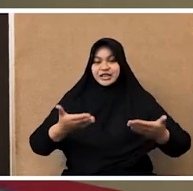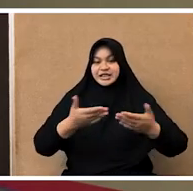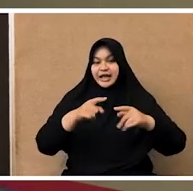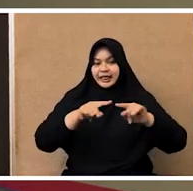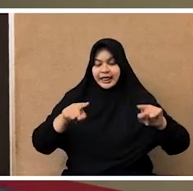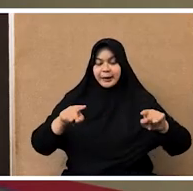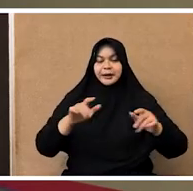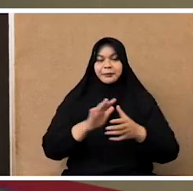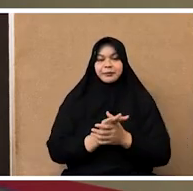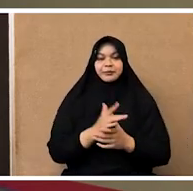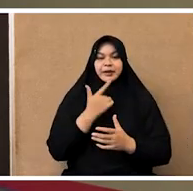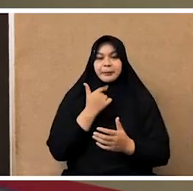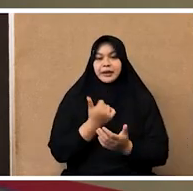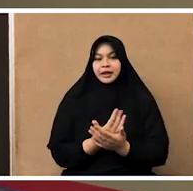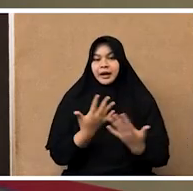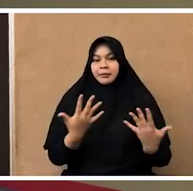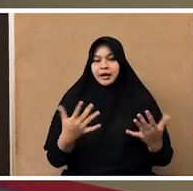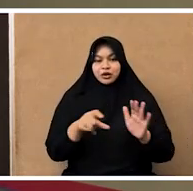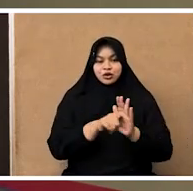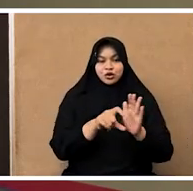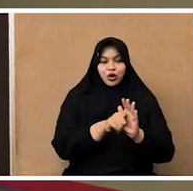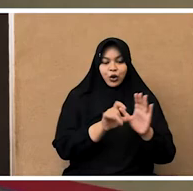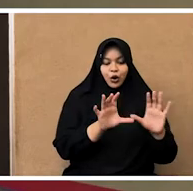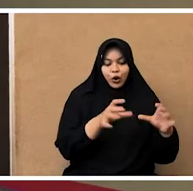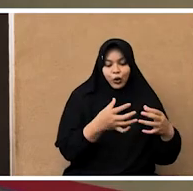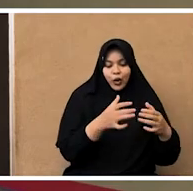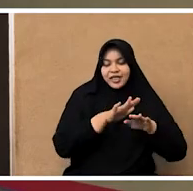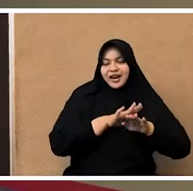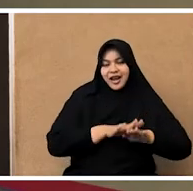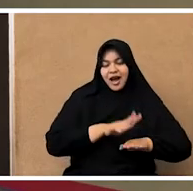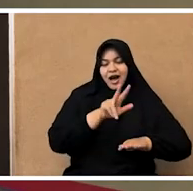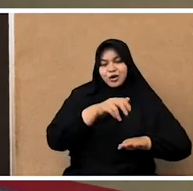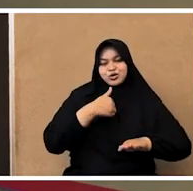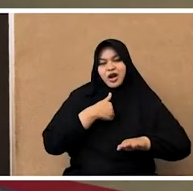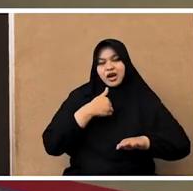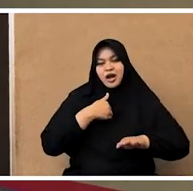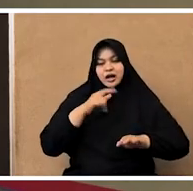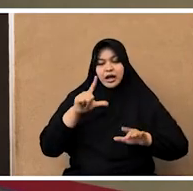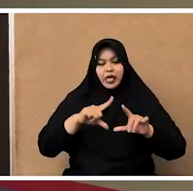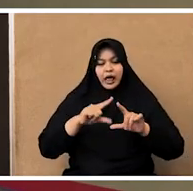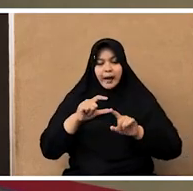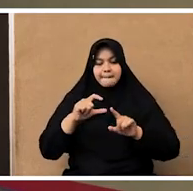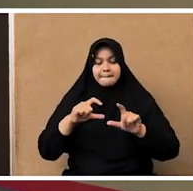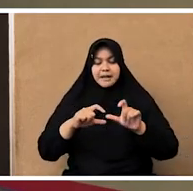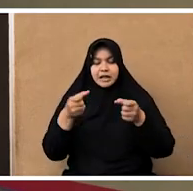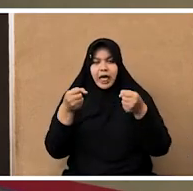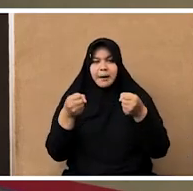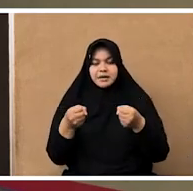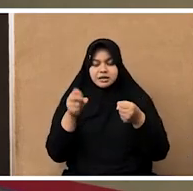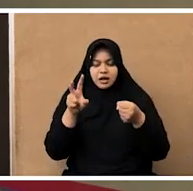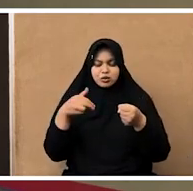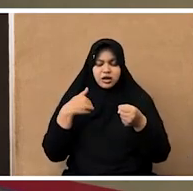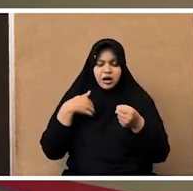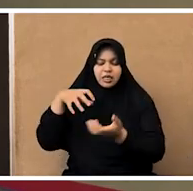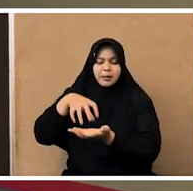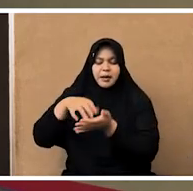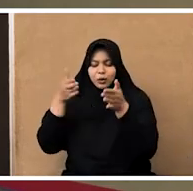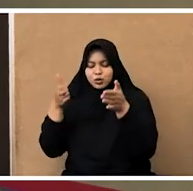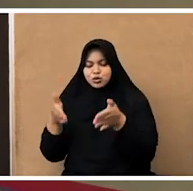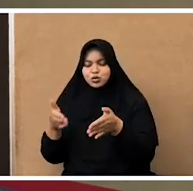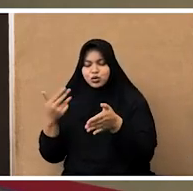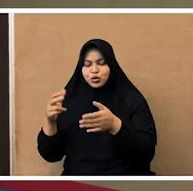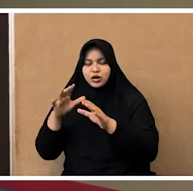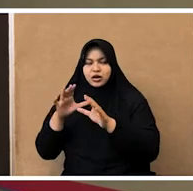tetapi yang paling yang penting misalnya kayak ruang tenang gitu harus ada ruang tenang di Lapas misalnya kemudian harus ada eee